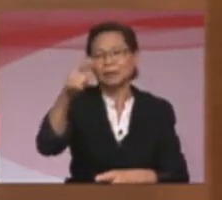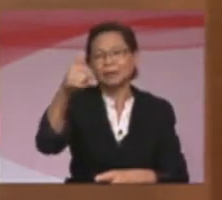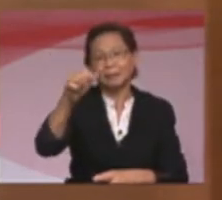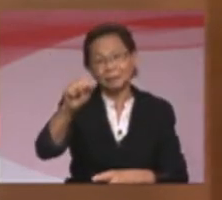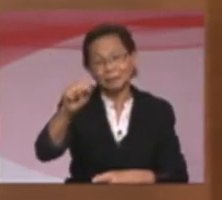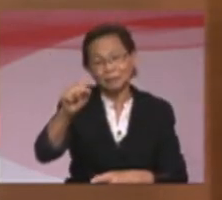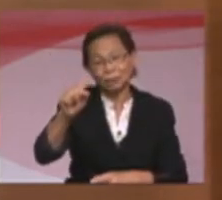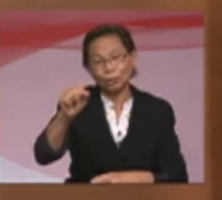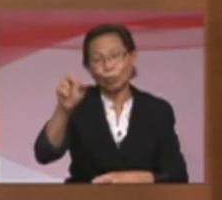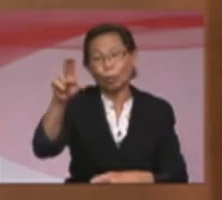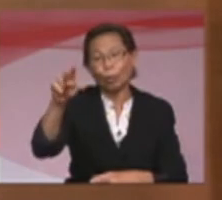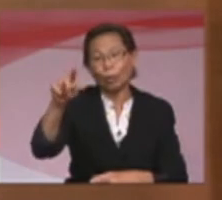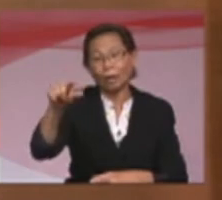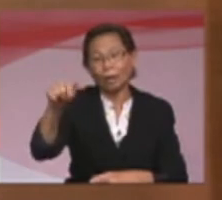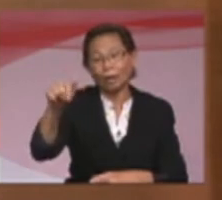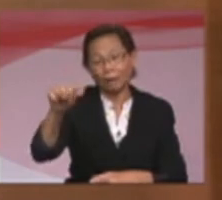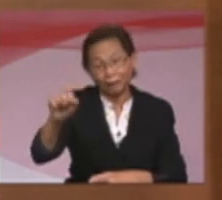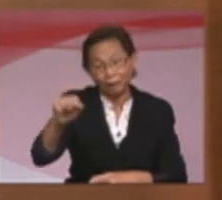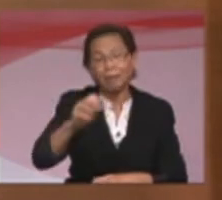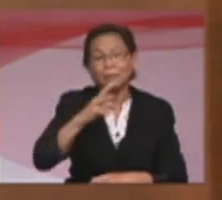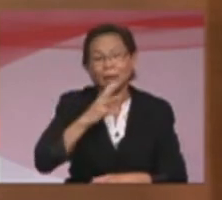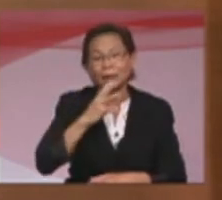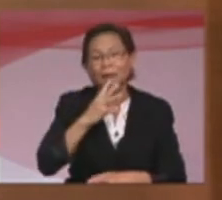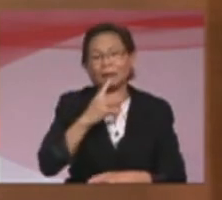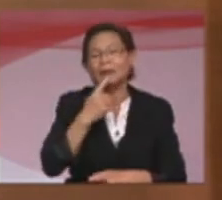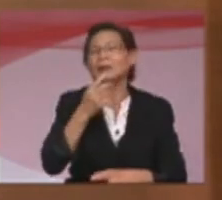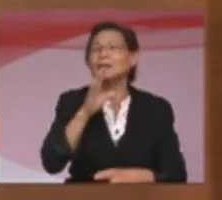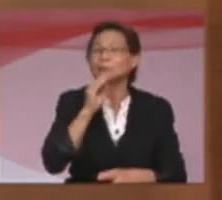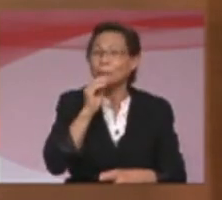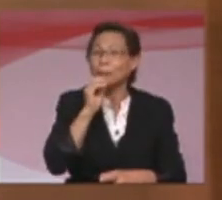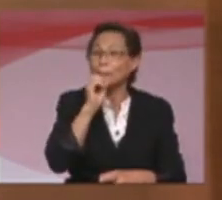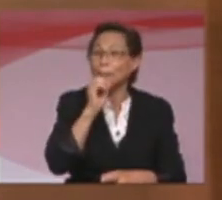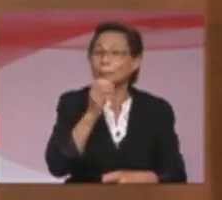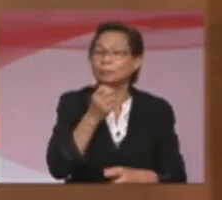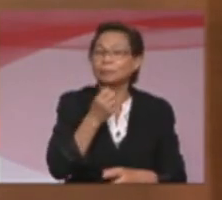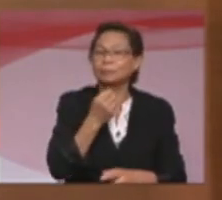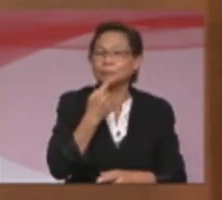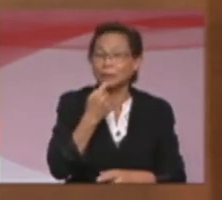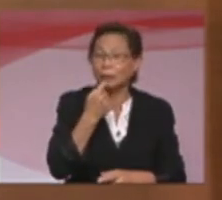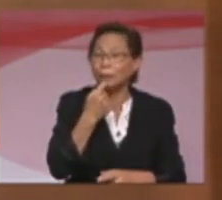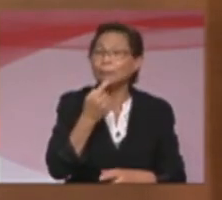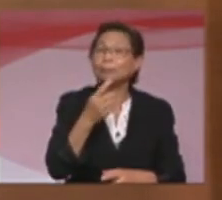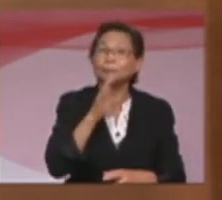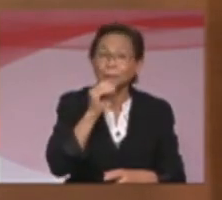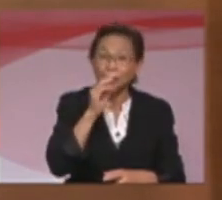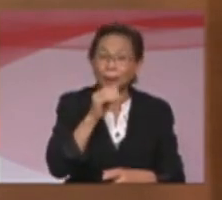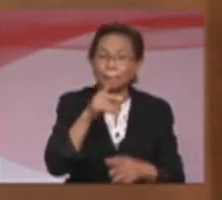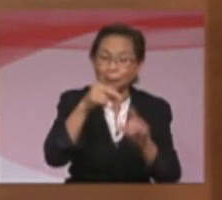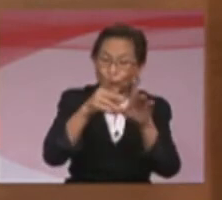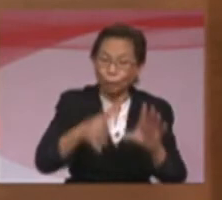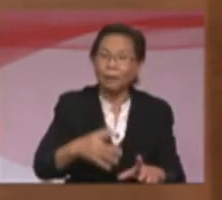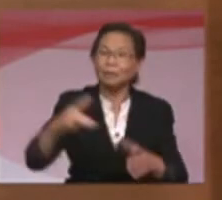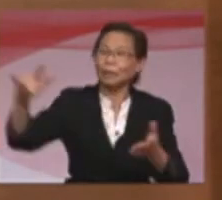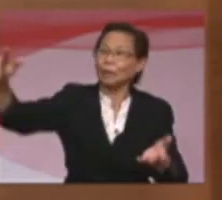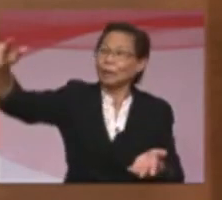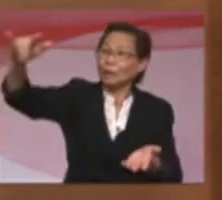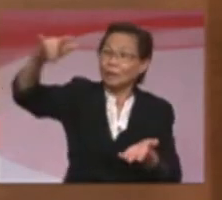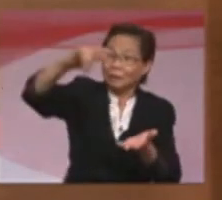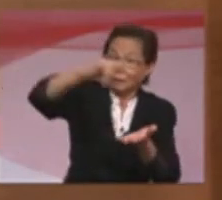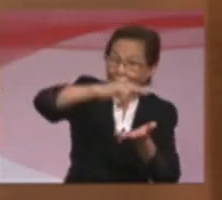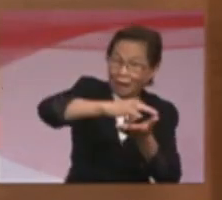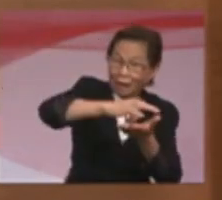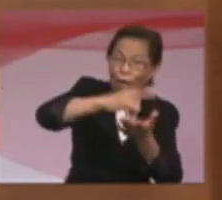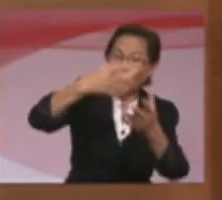menyebutkan bahawa mana-mana penumpang yang datang daripada luar negara